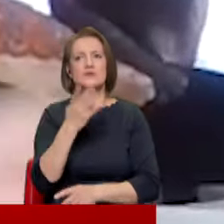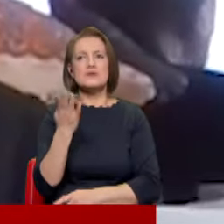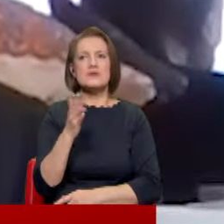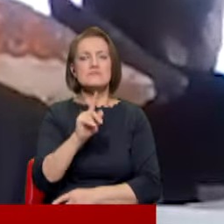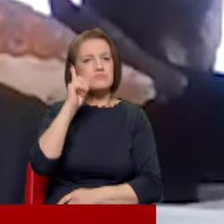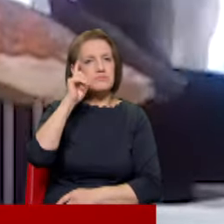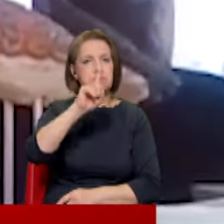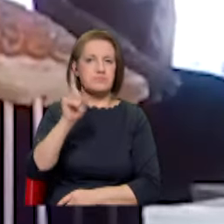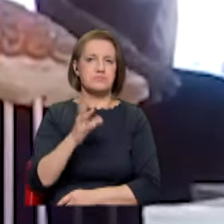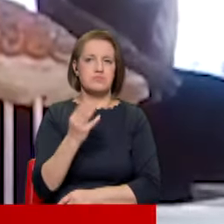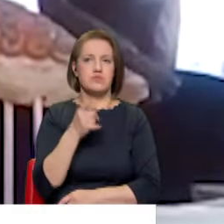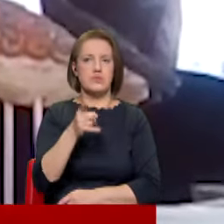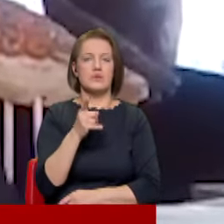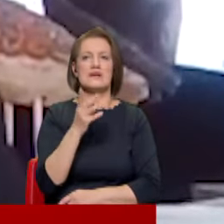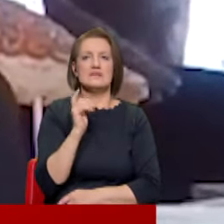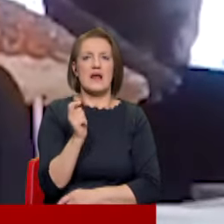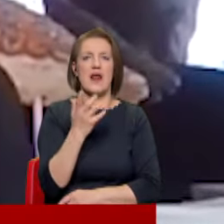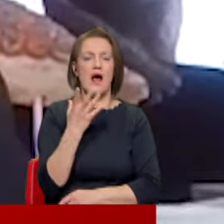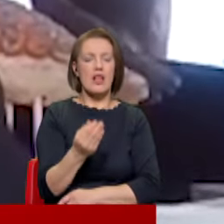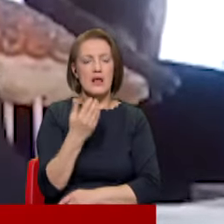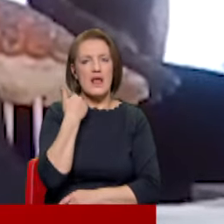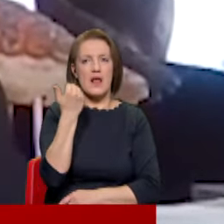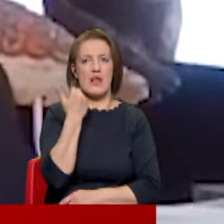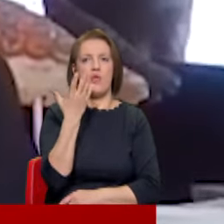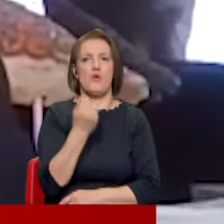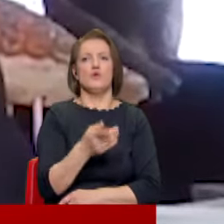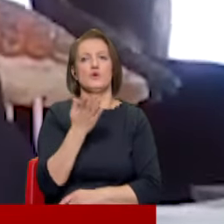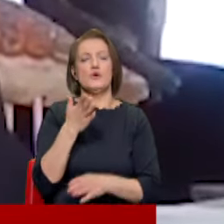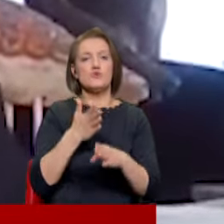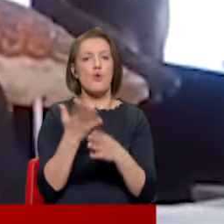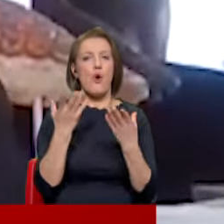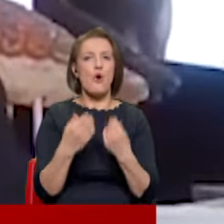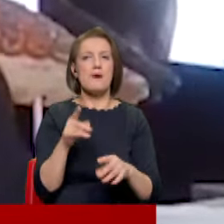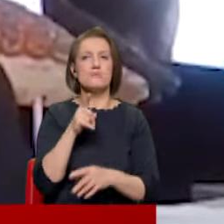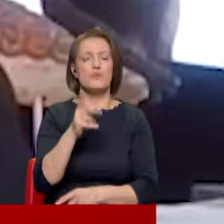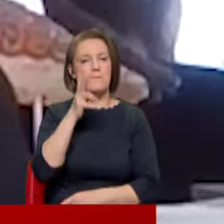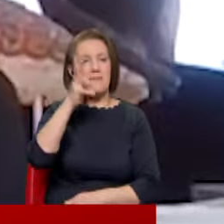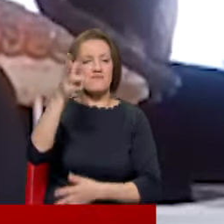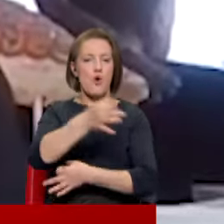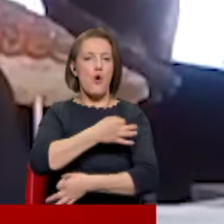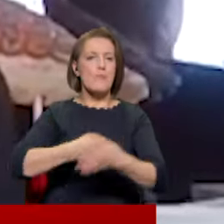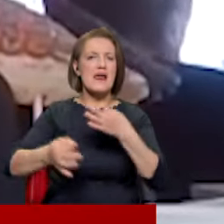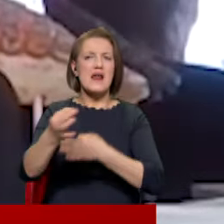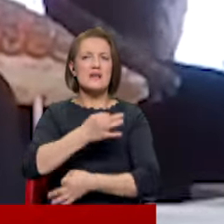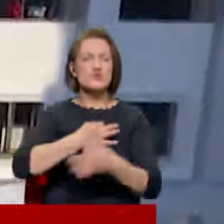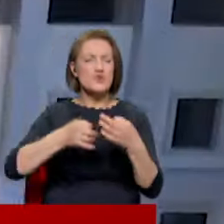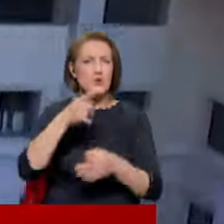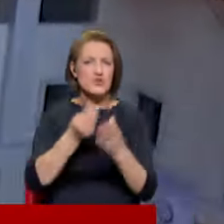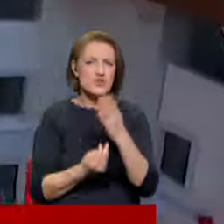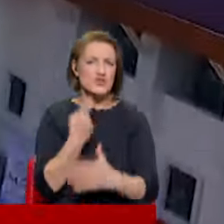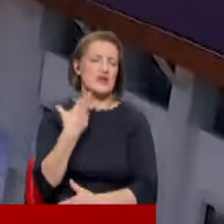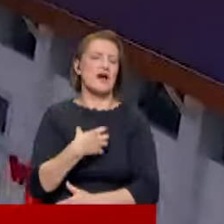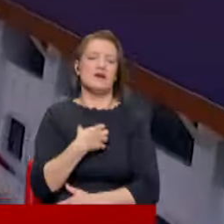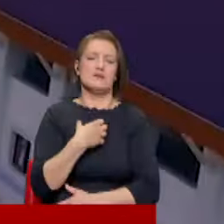Şahibe hala getirebilirsiniz Serdar Serçe Anlattıkların hepsinde yalan olduğu hiçbir doğru pay olmadığını bunun bir mafya operasyonu çıkacağını hiçbir tereddüt demiyor